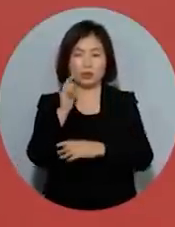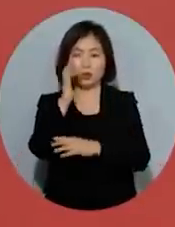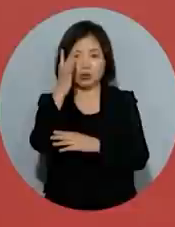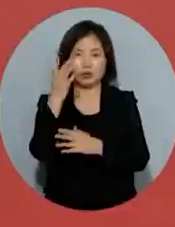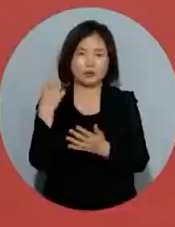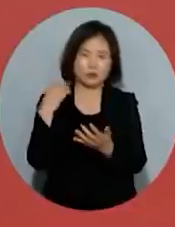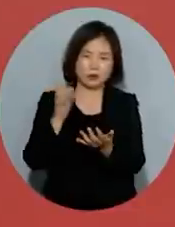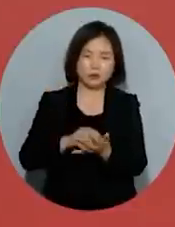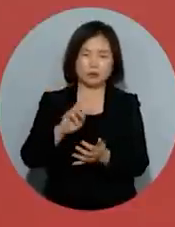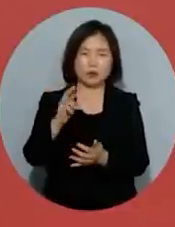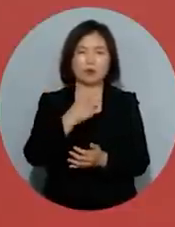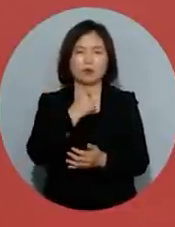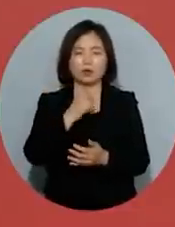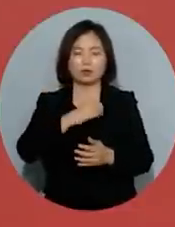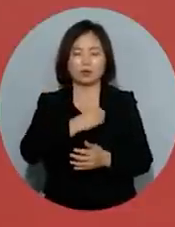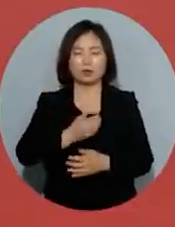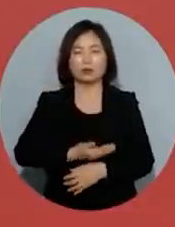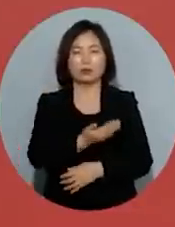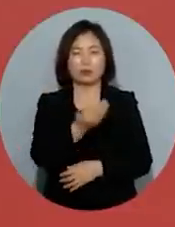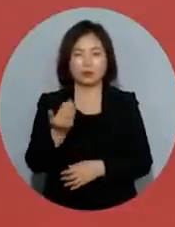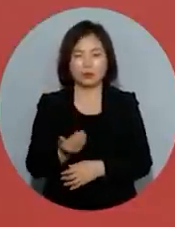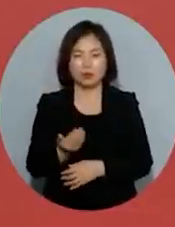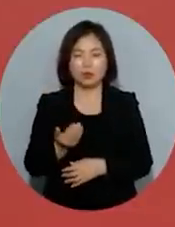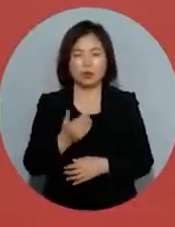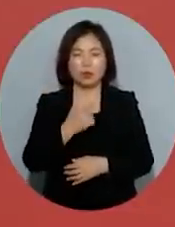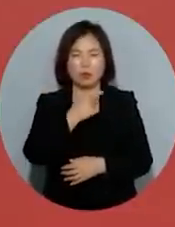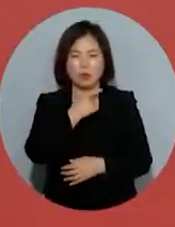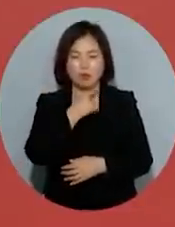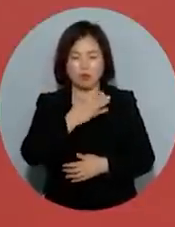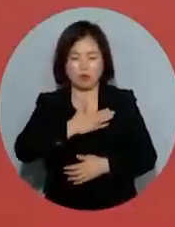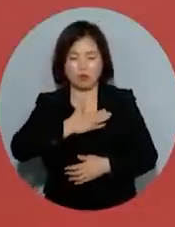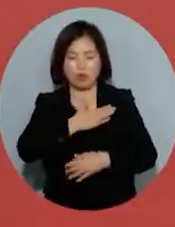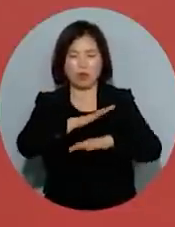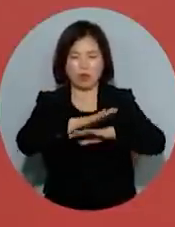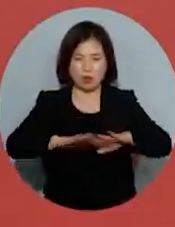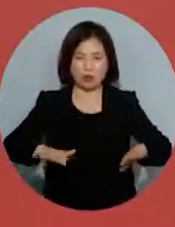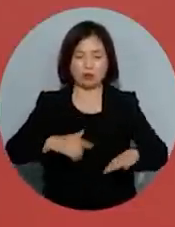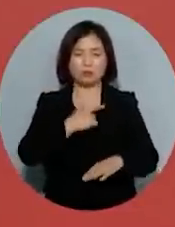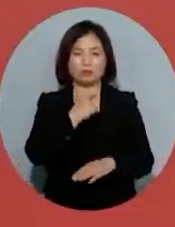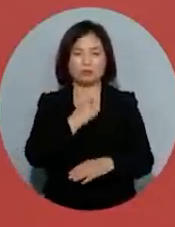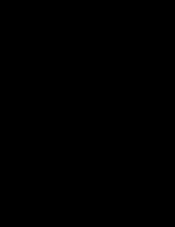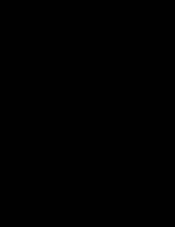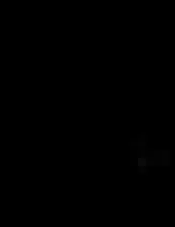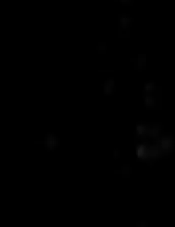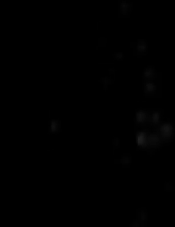재현하고 당원 동지 여러분들의 원을 풀어드리겠습니다.